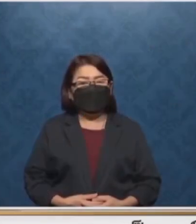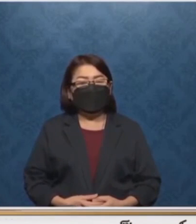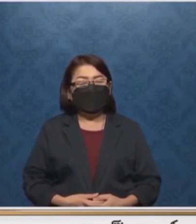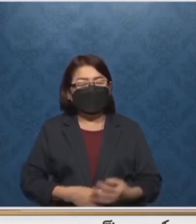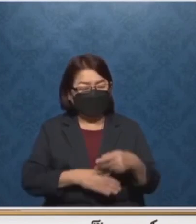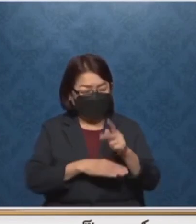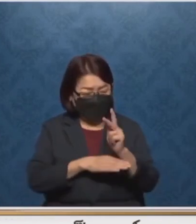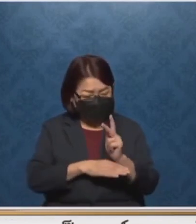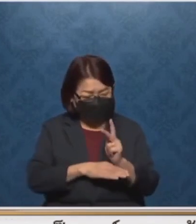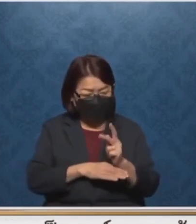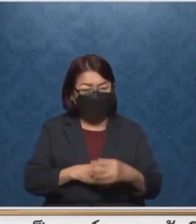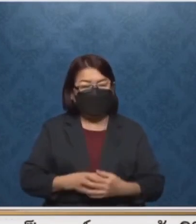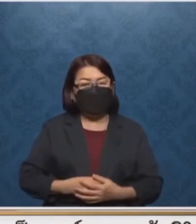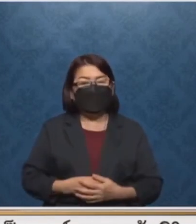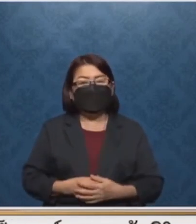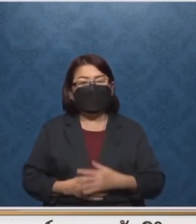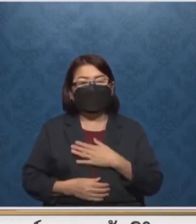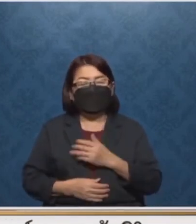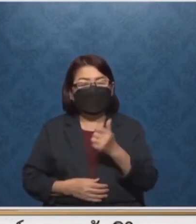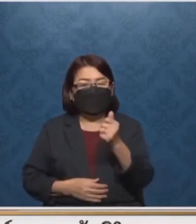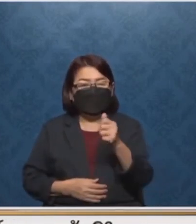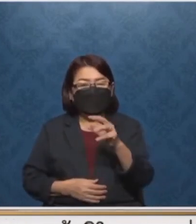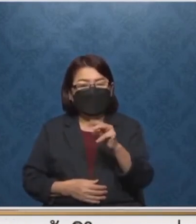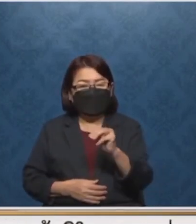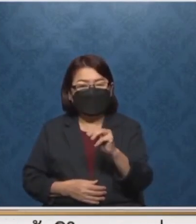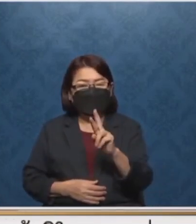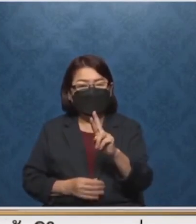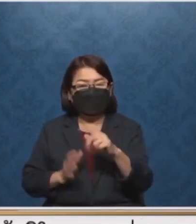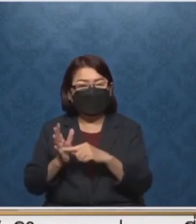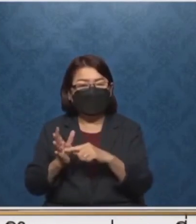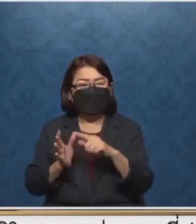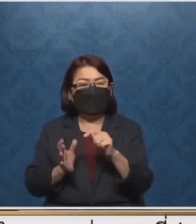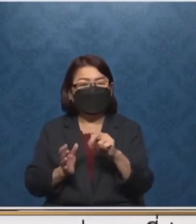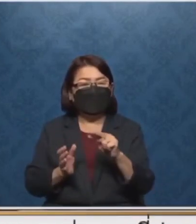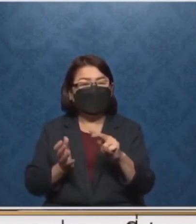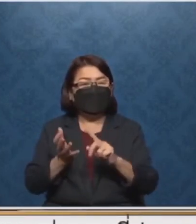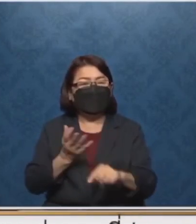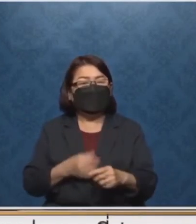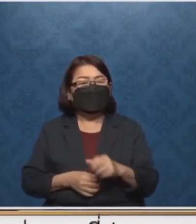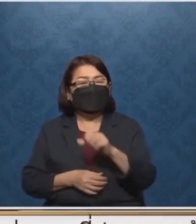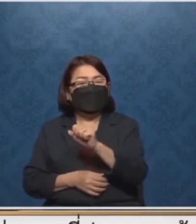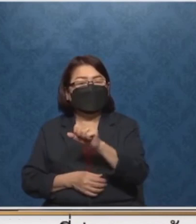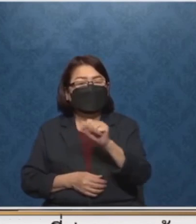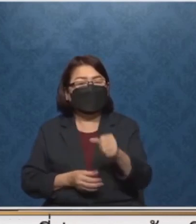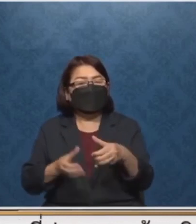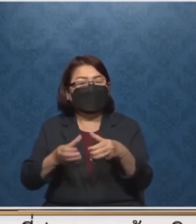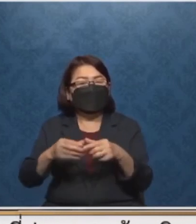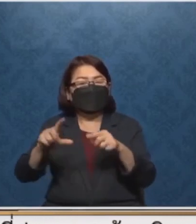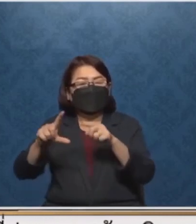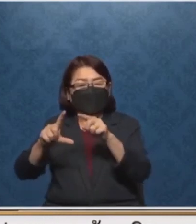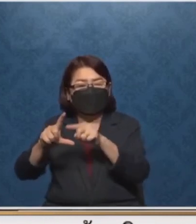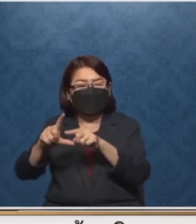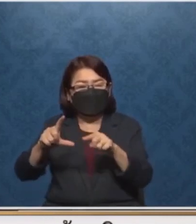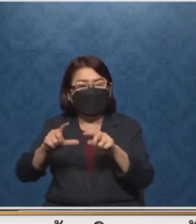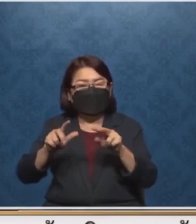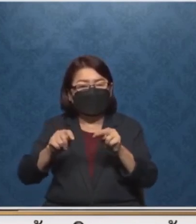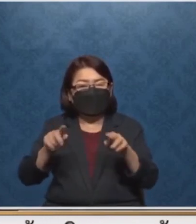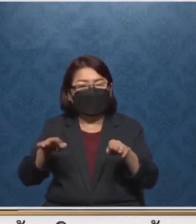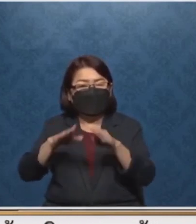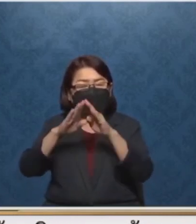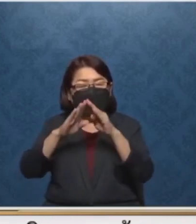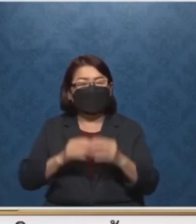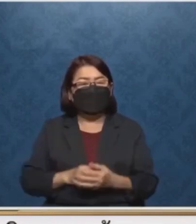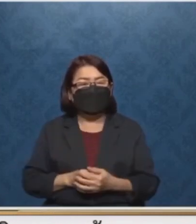กราบเรียนท่านประธานสภาที่เคารพดิฉันอมรัตน์โชคอมิตรกุลผู้แทนราษฎรบัญชีรายชื่อพรรคก้าวไกลจากนครปฐมค่ะท่านประธานคะ